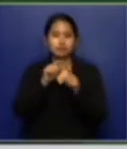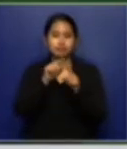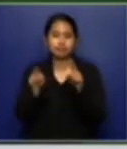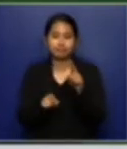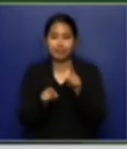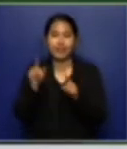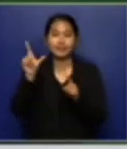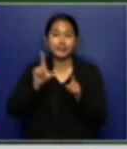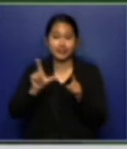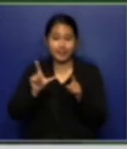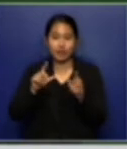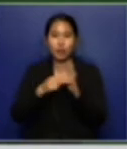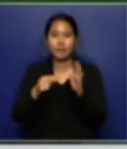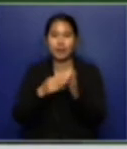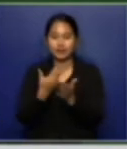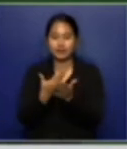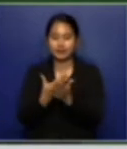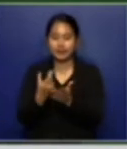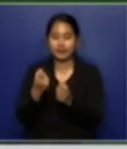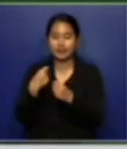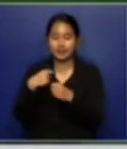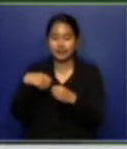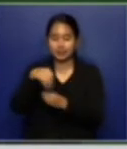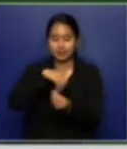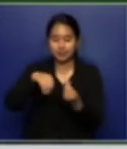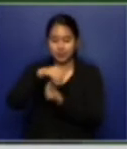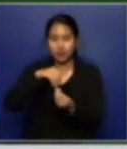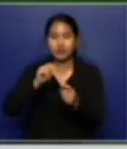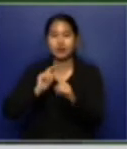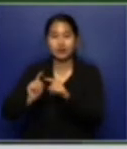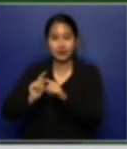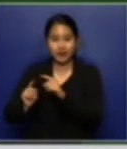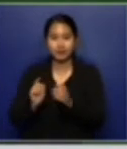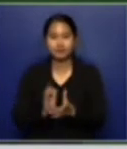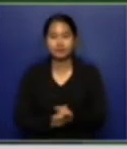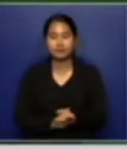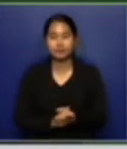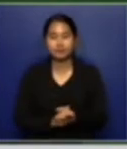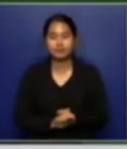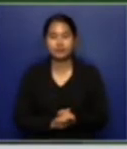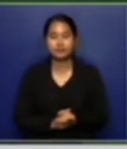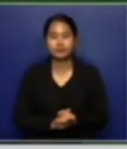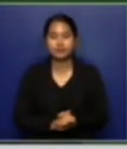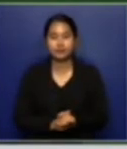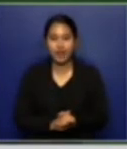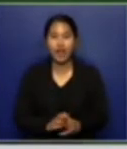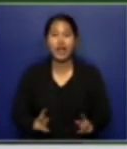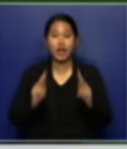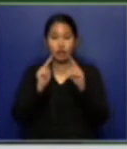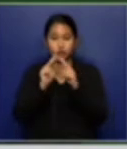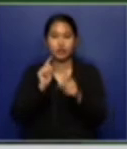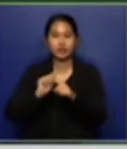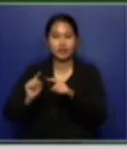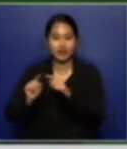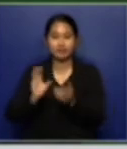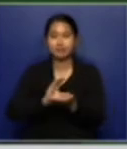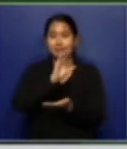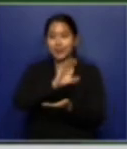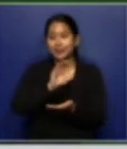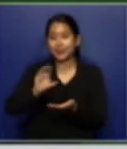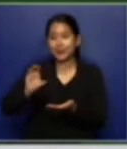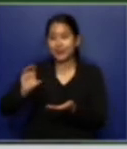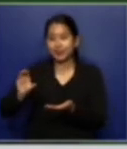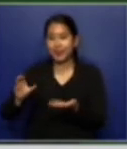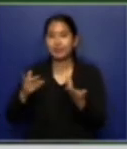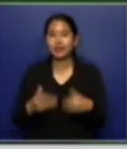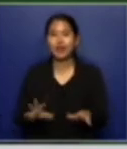ายจ่ายนะคะเป็นงบประมาณที่ใช้ในหน่วยรับงบประมาณนะคะก็อยู่ตามกระทรวงต่างๆแล้วสีเขียวเล็กๆนั่